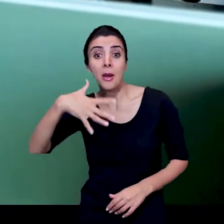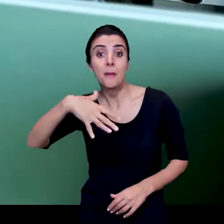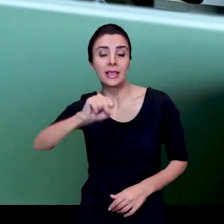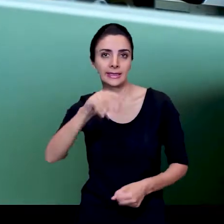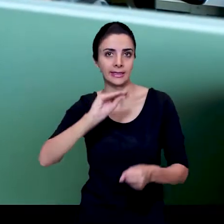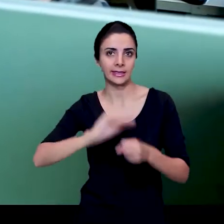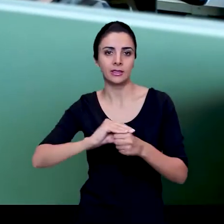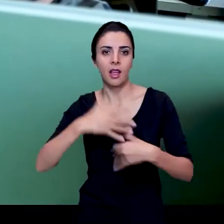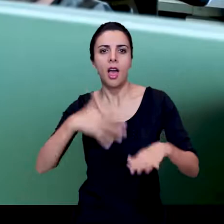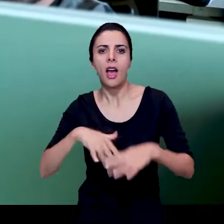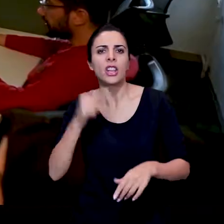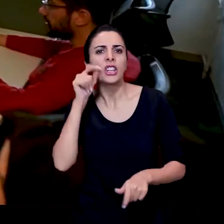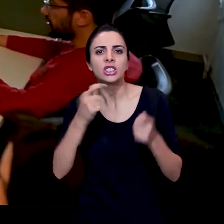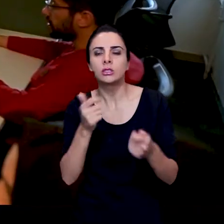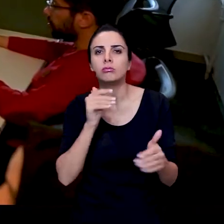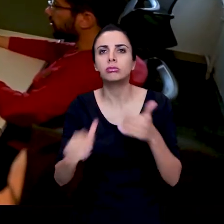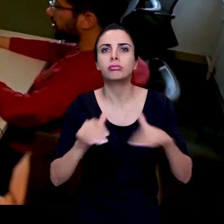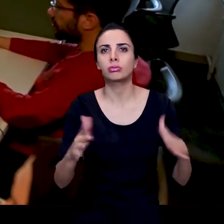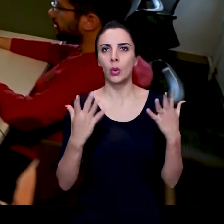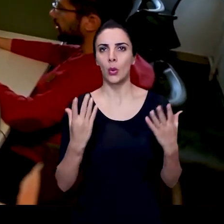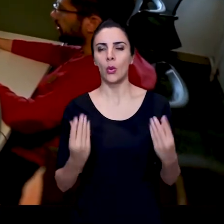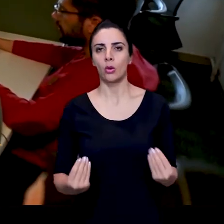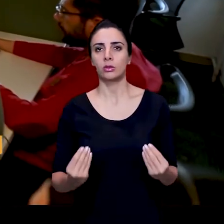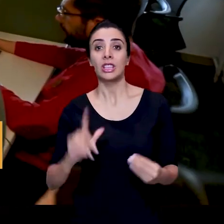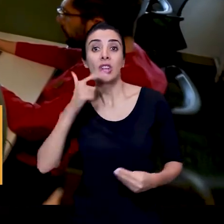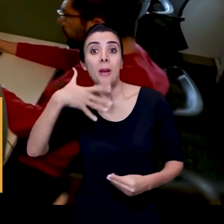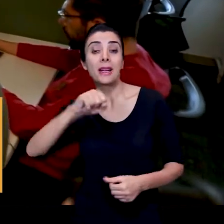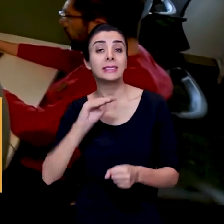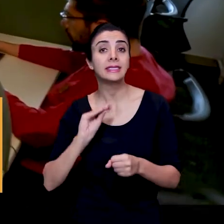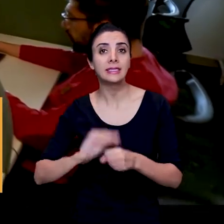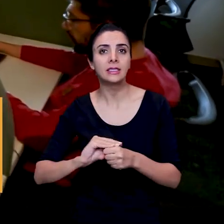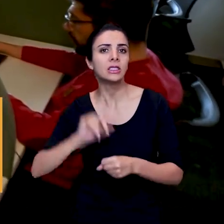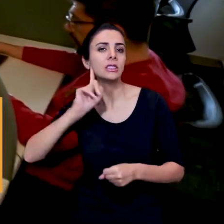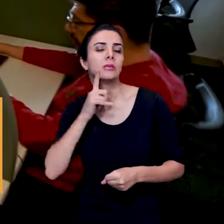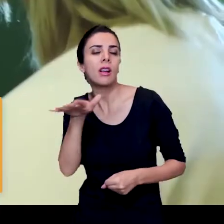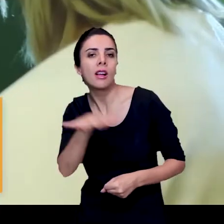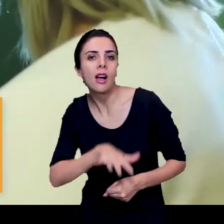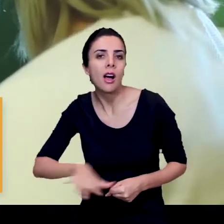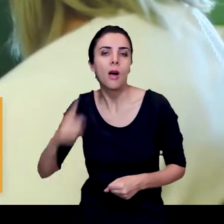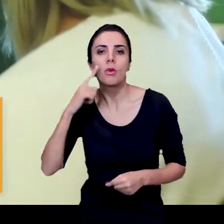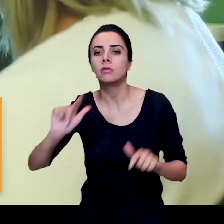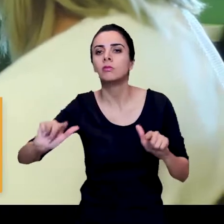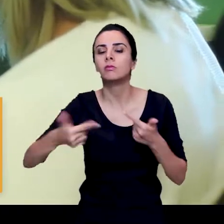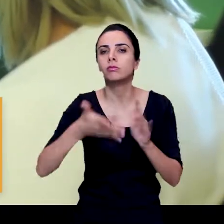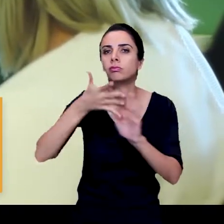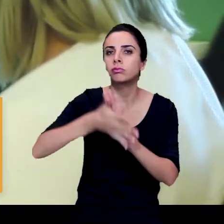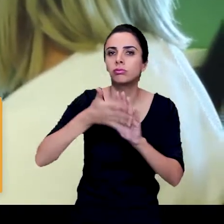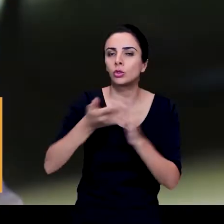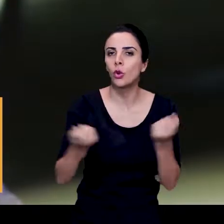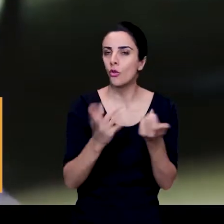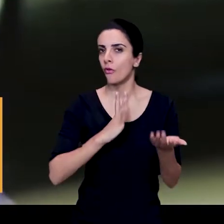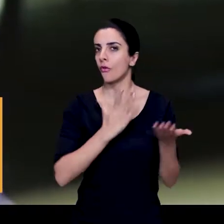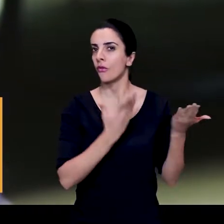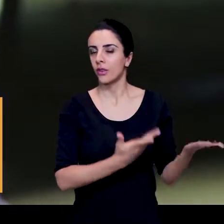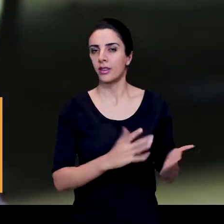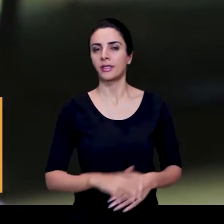444-82-33 numaralı çağrı merkezinde engelli asistanları istihdam edildi. Çağrı merkezi aracılığıyla işitme engelli yolcular için görüntülü